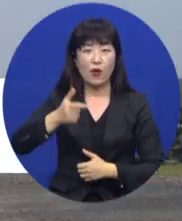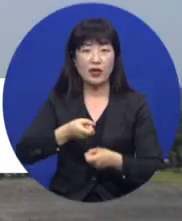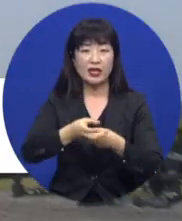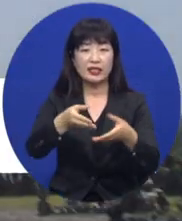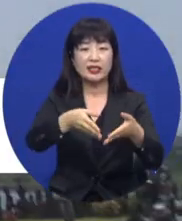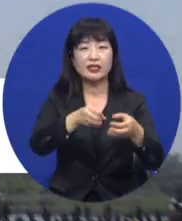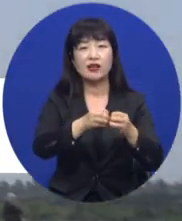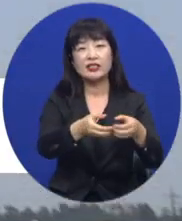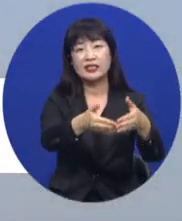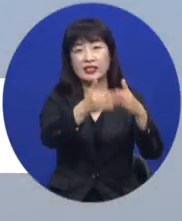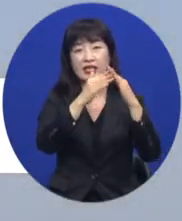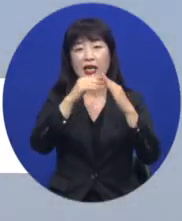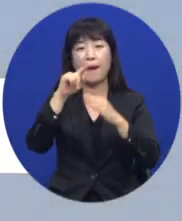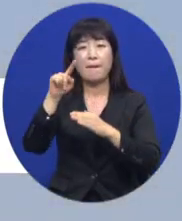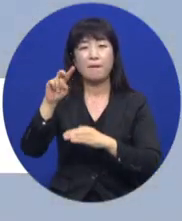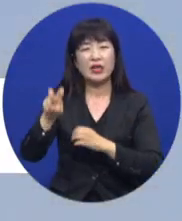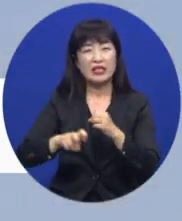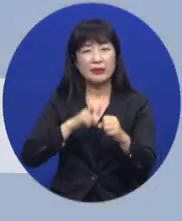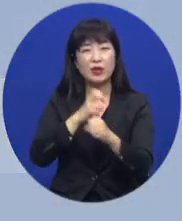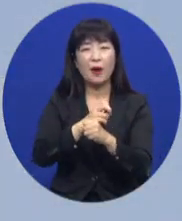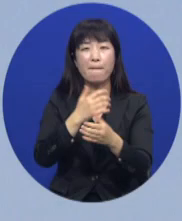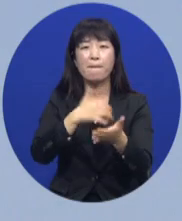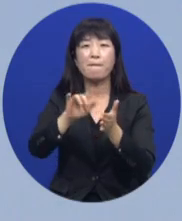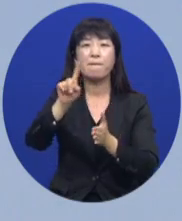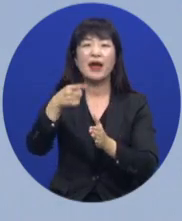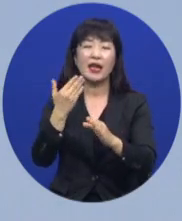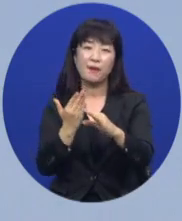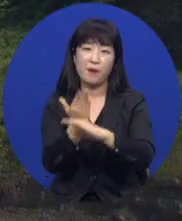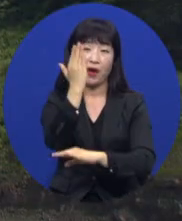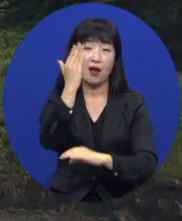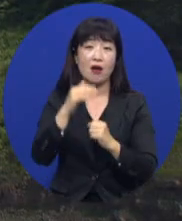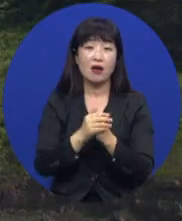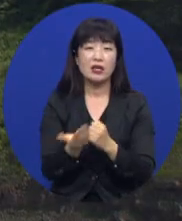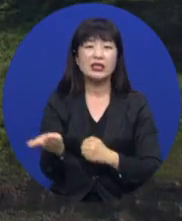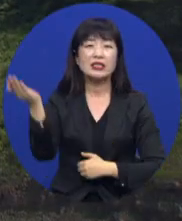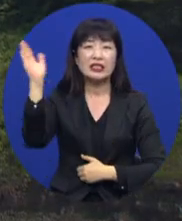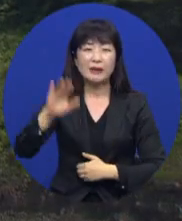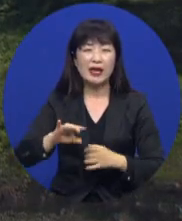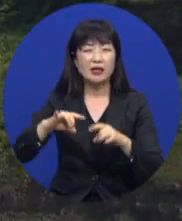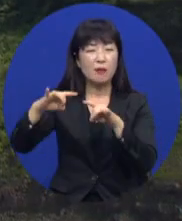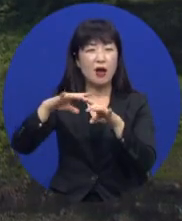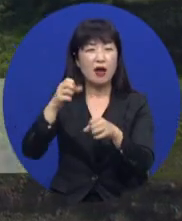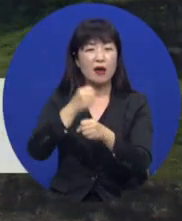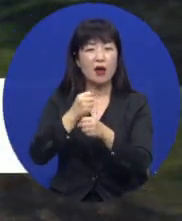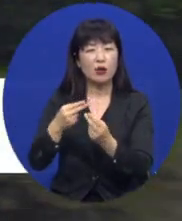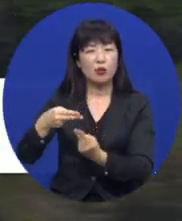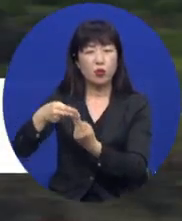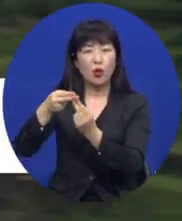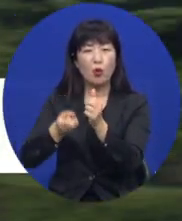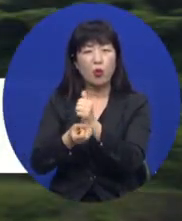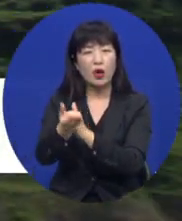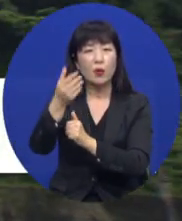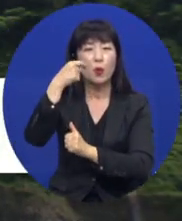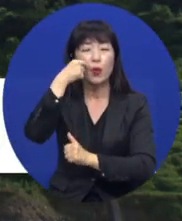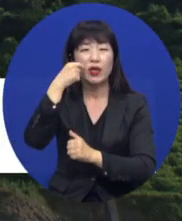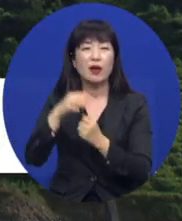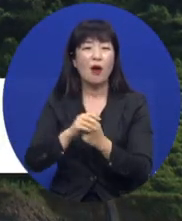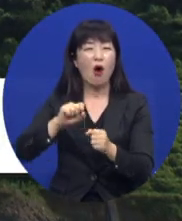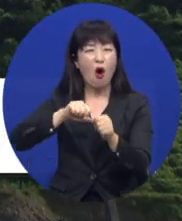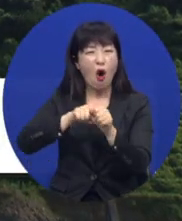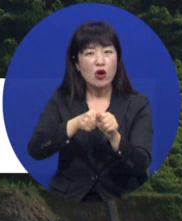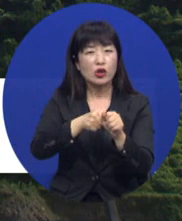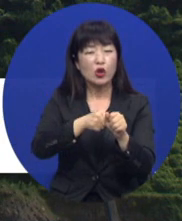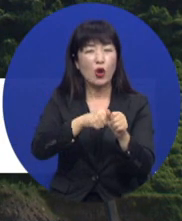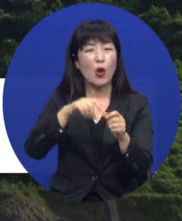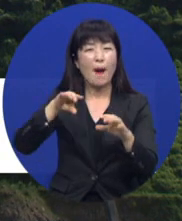시작해 20여년만에 백기를 넘었습니다 하지만 생산한 전력을 저장하거나 송출 하지 못해 강제로 발전 을